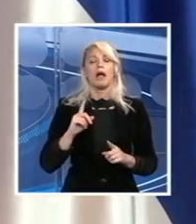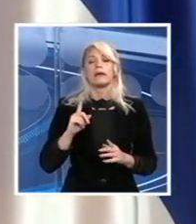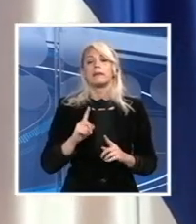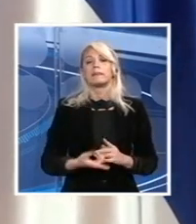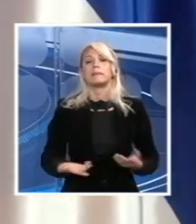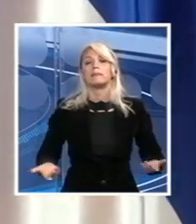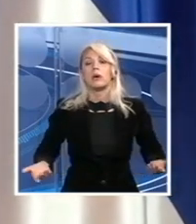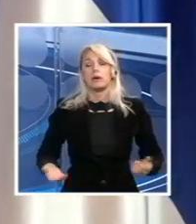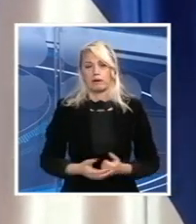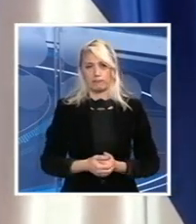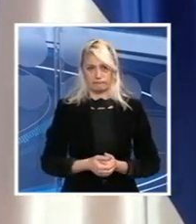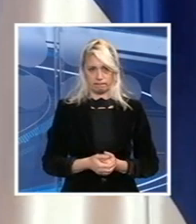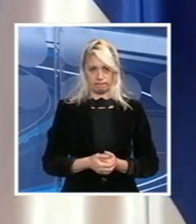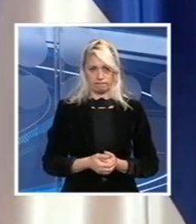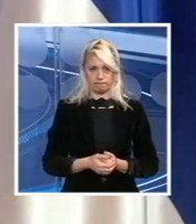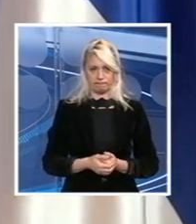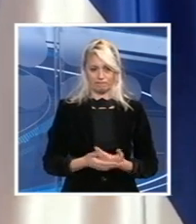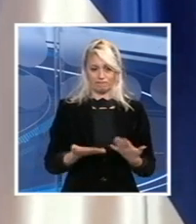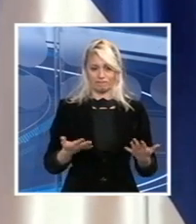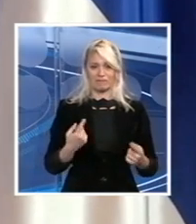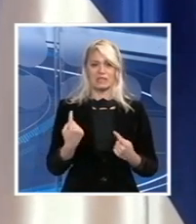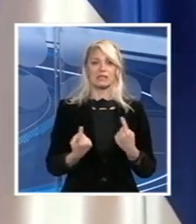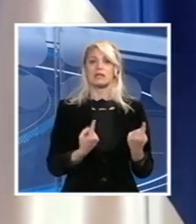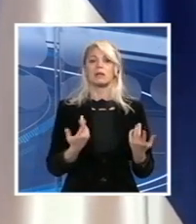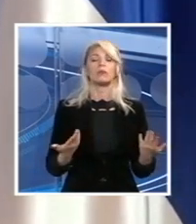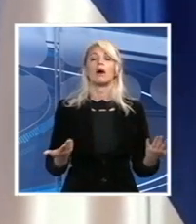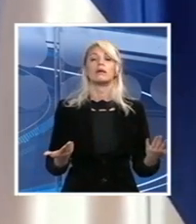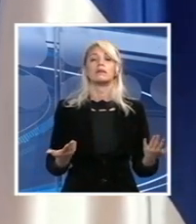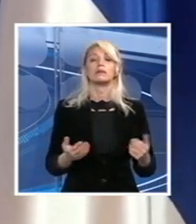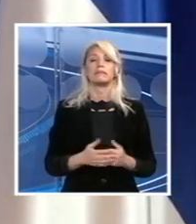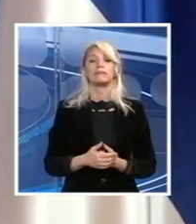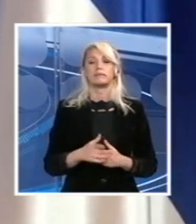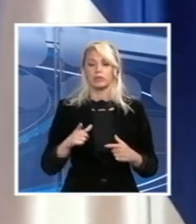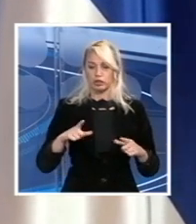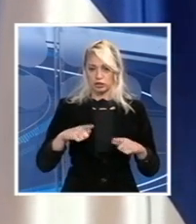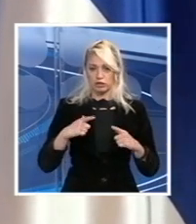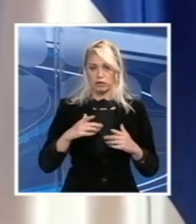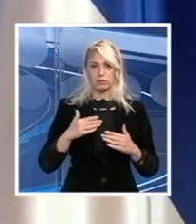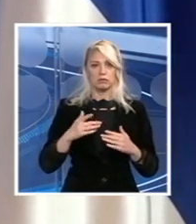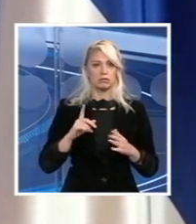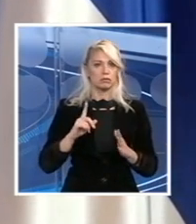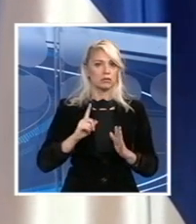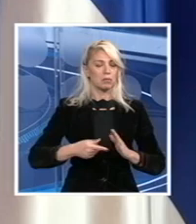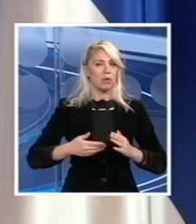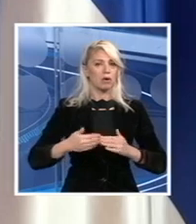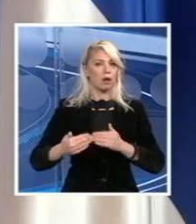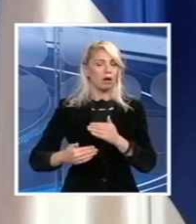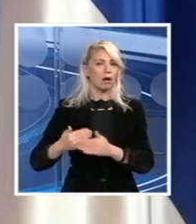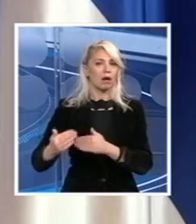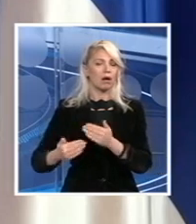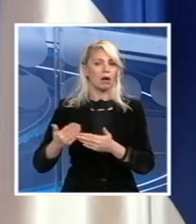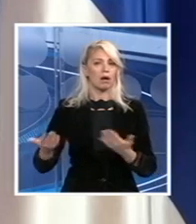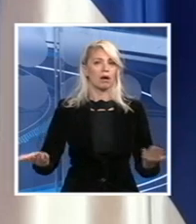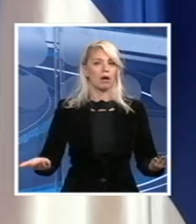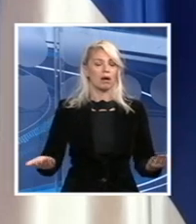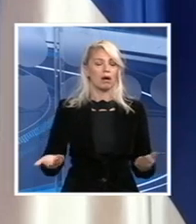vi imate situaciju da život mora da počne, to je jedna stvar, a s druge imate